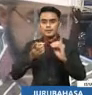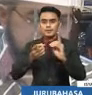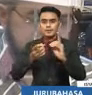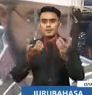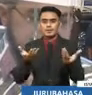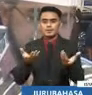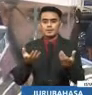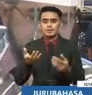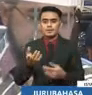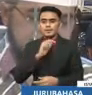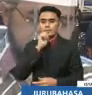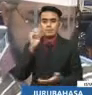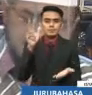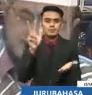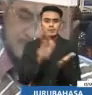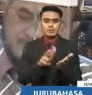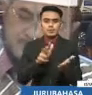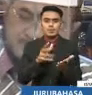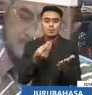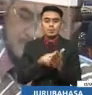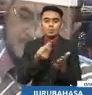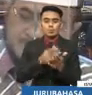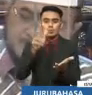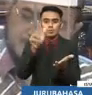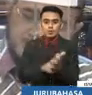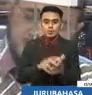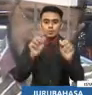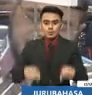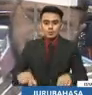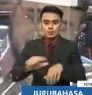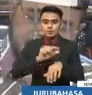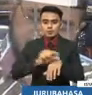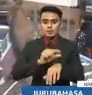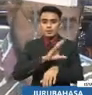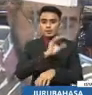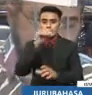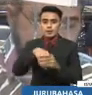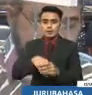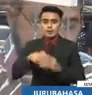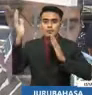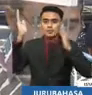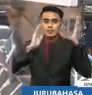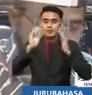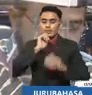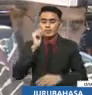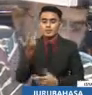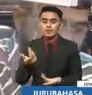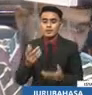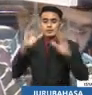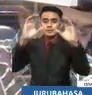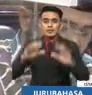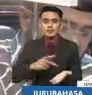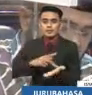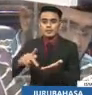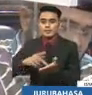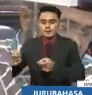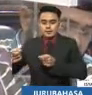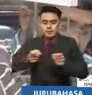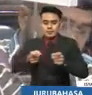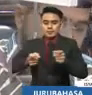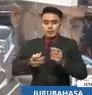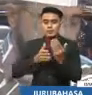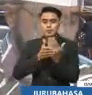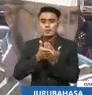expressed tidak dipikir as sebagai mata uang yang sah dilakukan di Thailand Malaysia dan bukan merupakan instrumen pembayaran yang diawasi